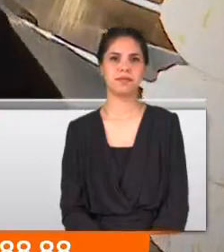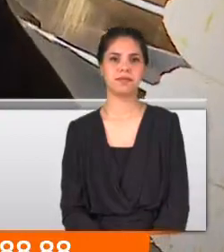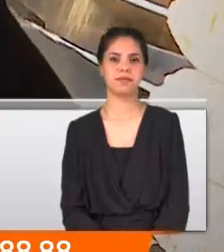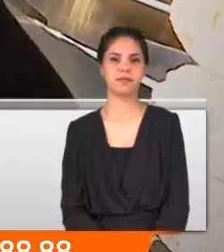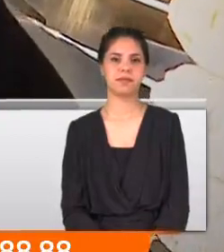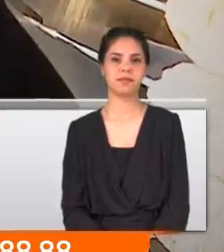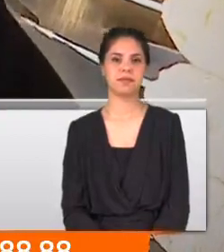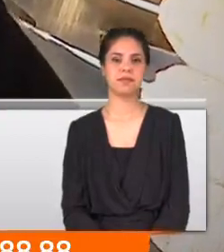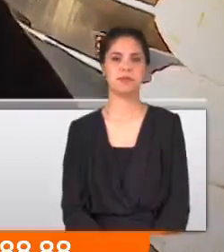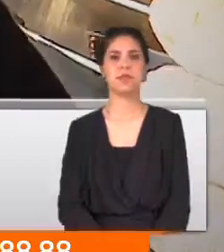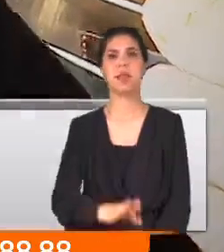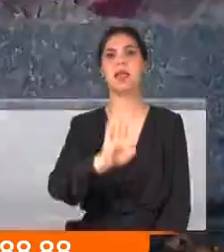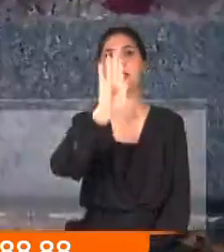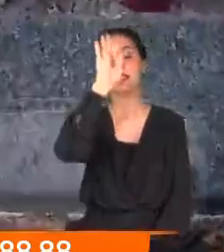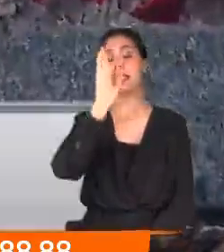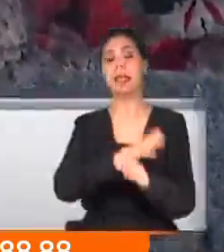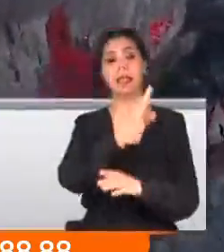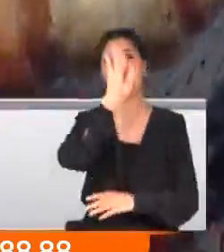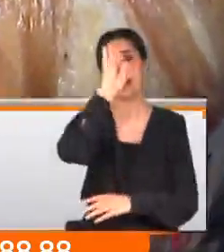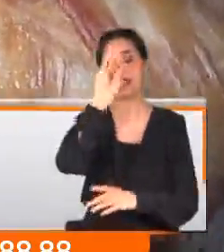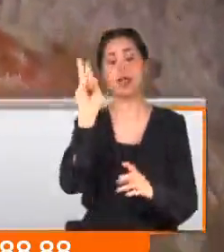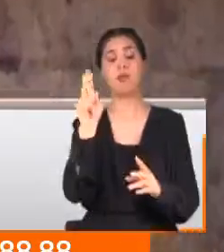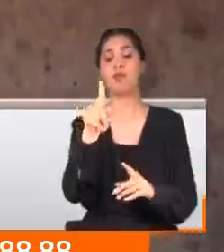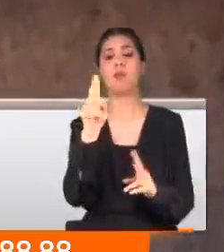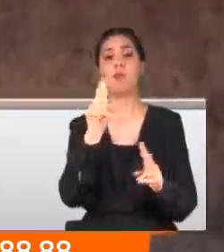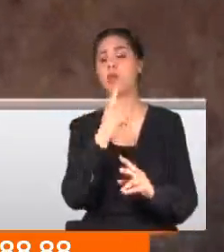Peki neden bunlara İstanbul usulü deniliyor?